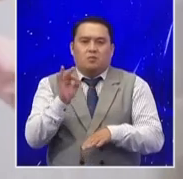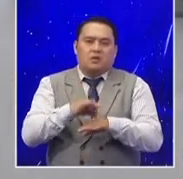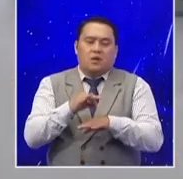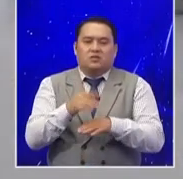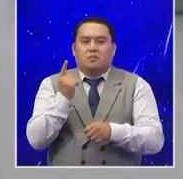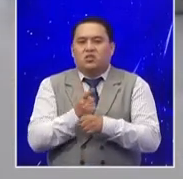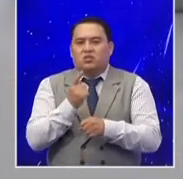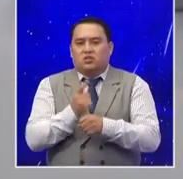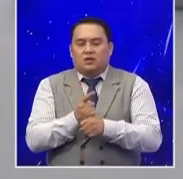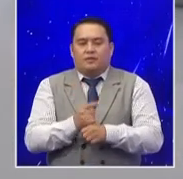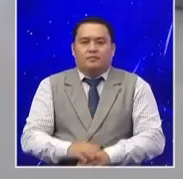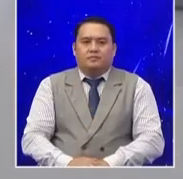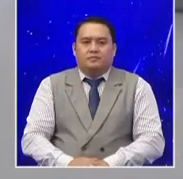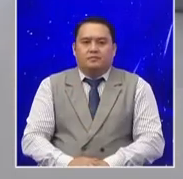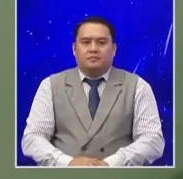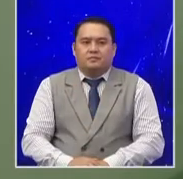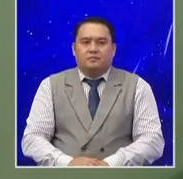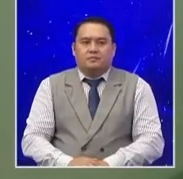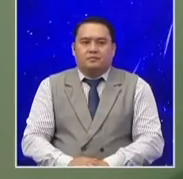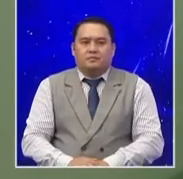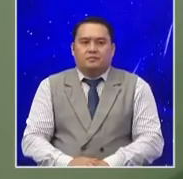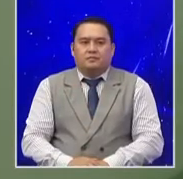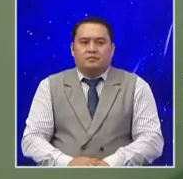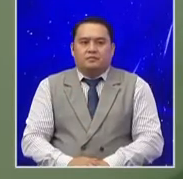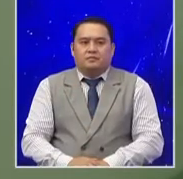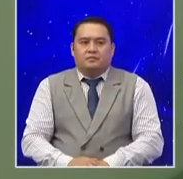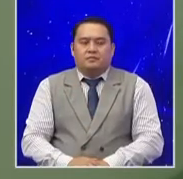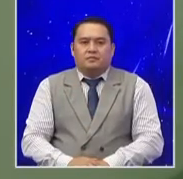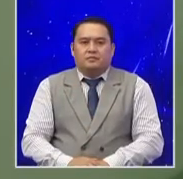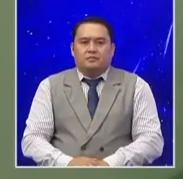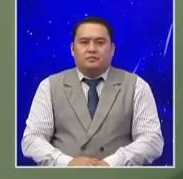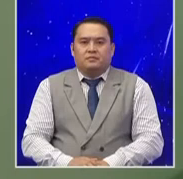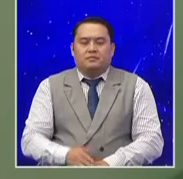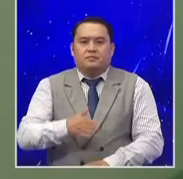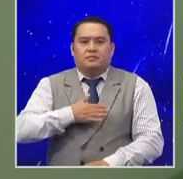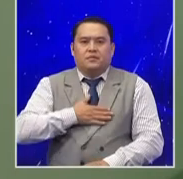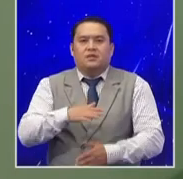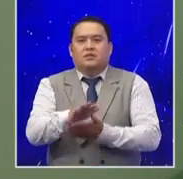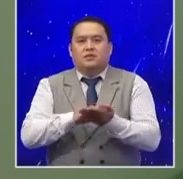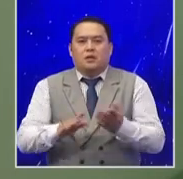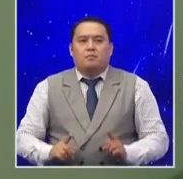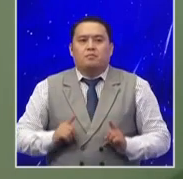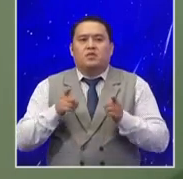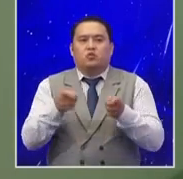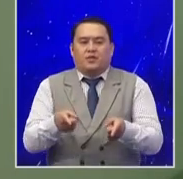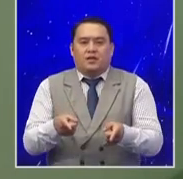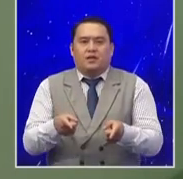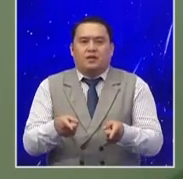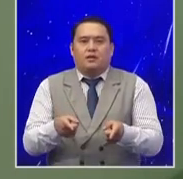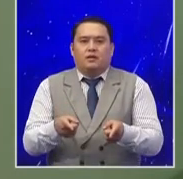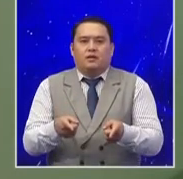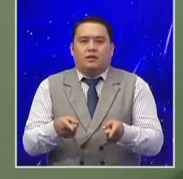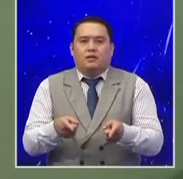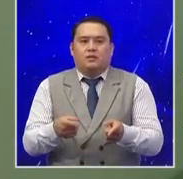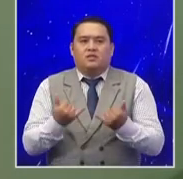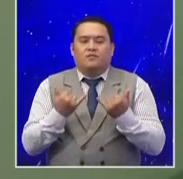сердечно-сосудистой системы и органов дыхания. Через СК-фармацию дали заявку, и к нам поступило